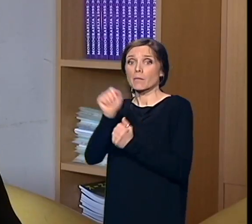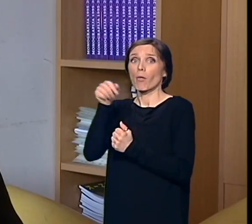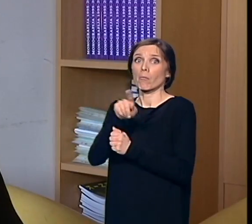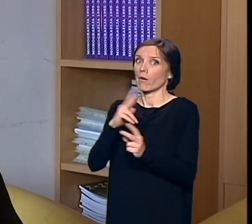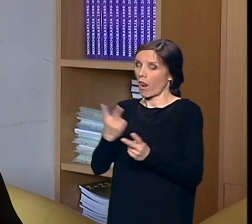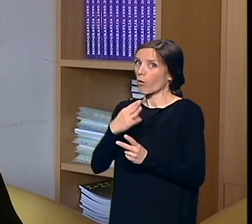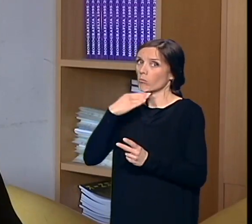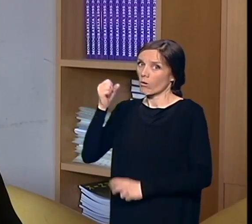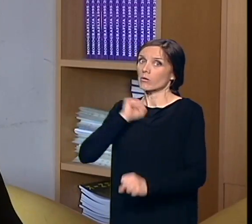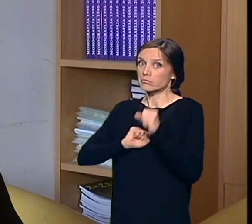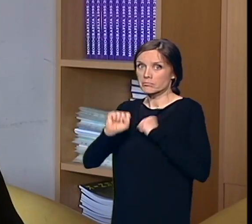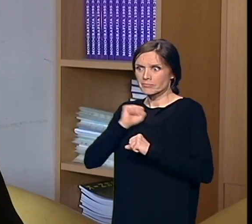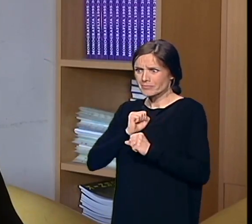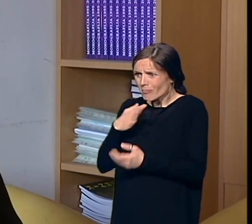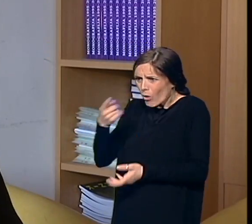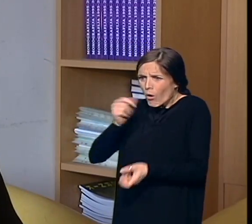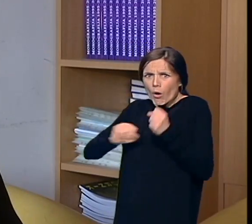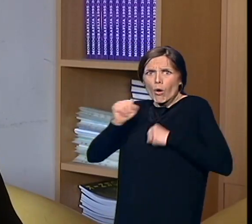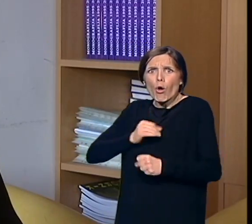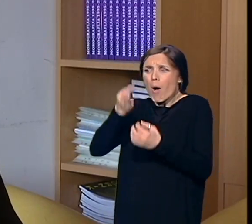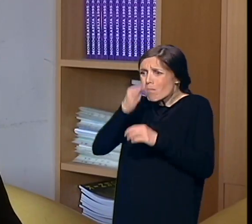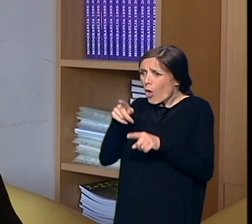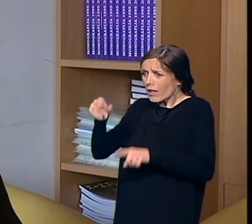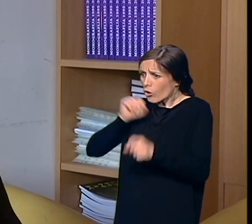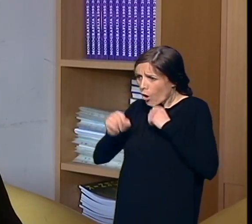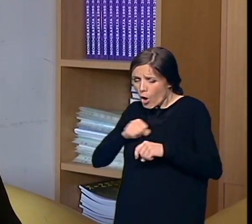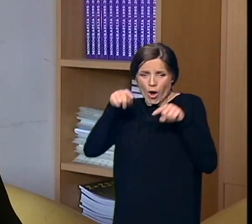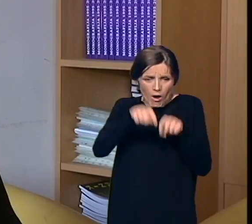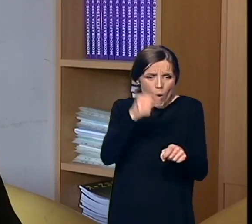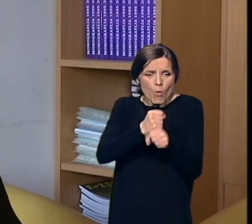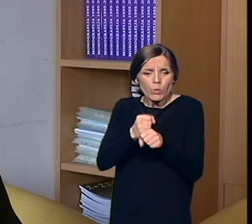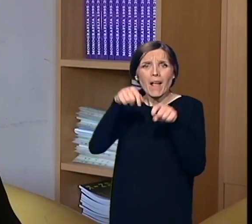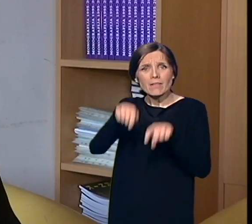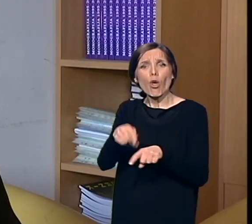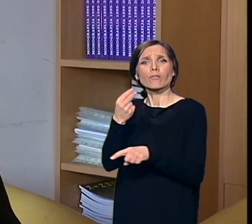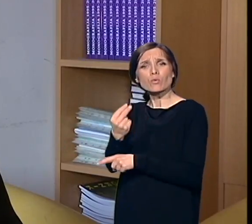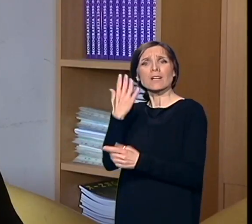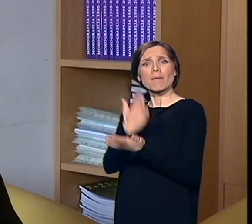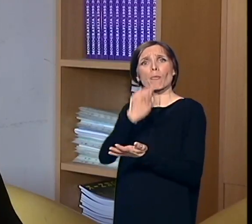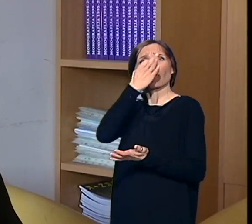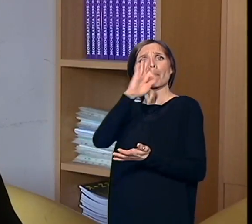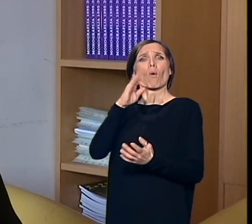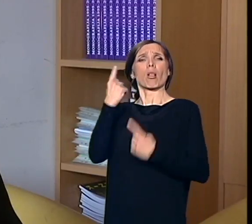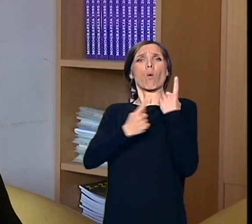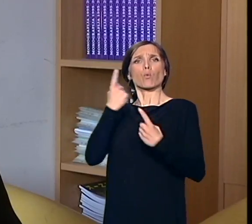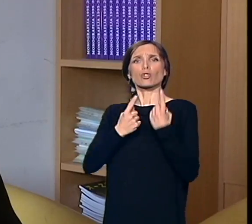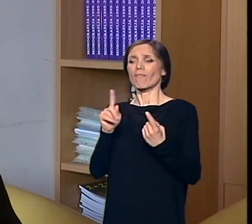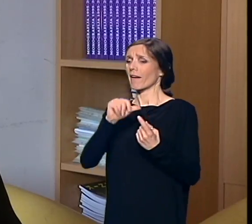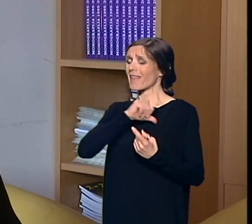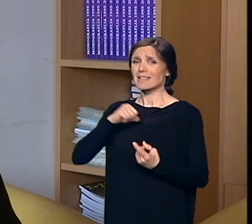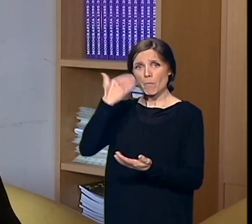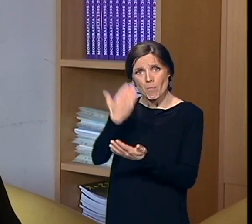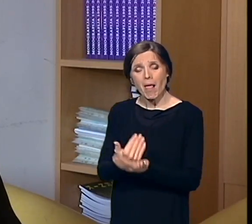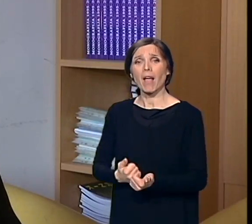rad. Zar nije bolje da se u našoj zemlji stvore uslovi, da se poboljša ne samo lični dohodci, nego